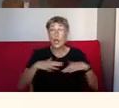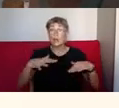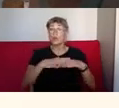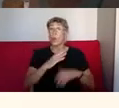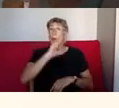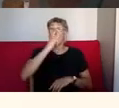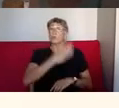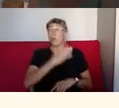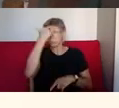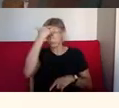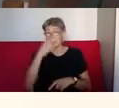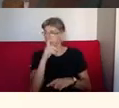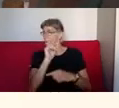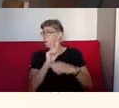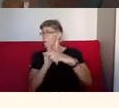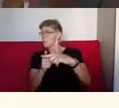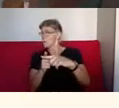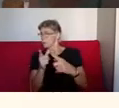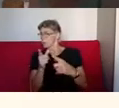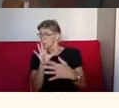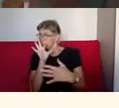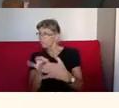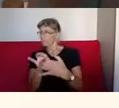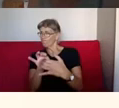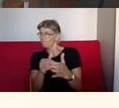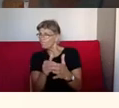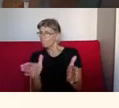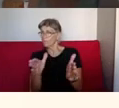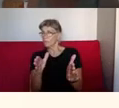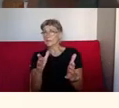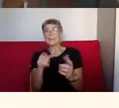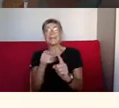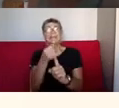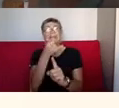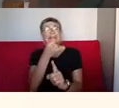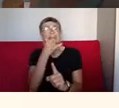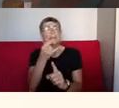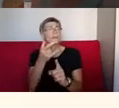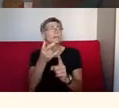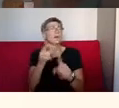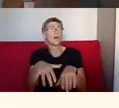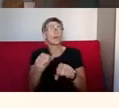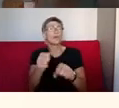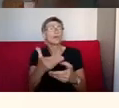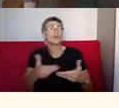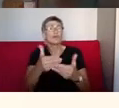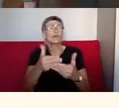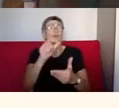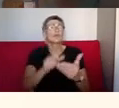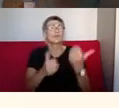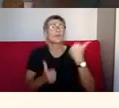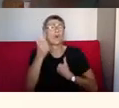Donc, l'objectif, c'est vraiment d'étendre et de toucher des entreprises qui n'ont pas encore de travailleurs en situation de handicap. Voilà,